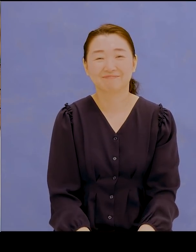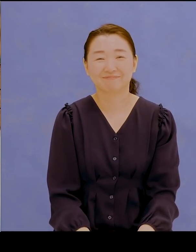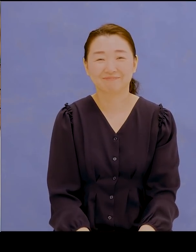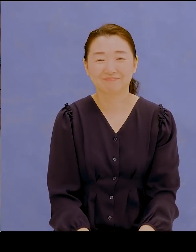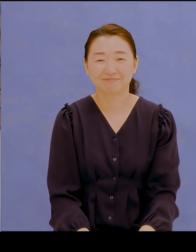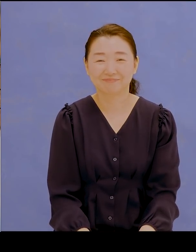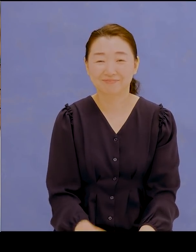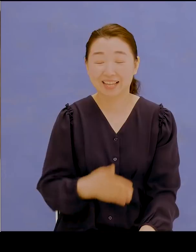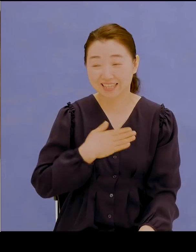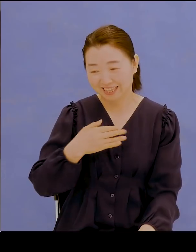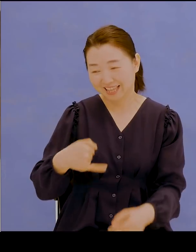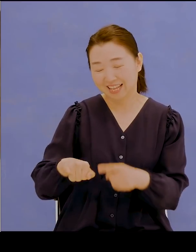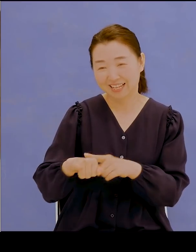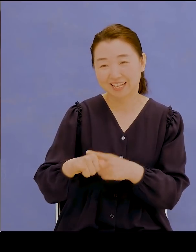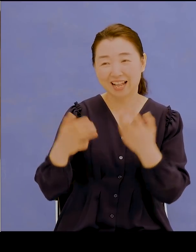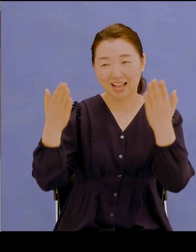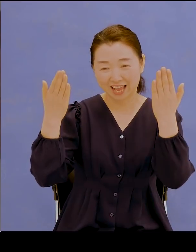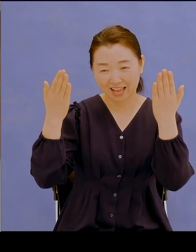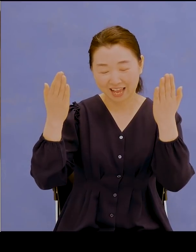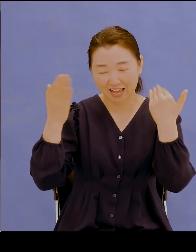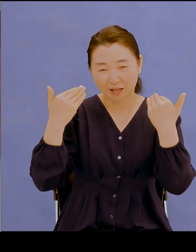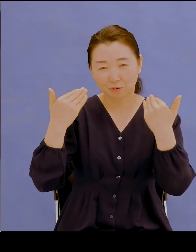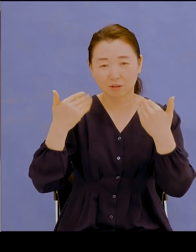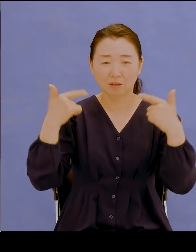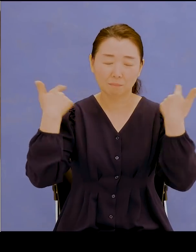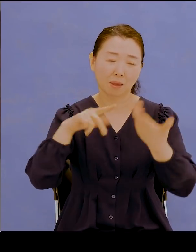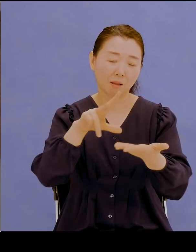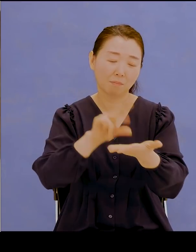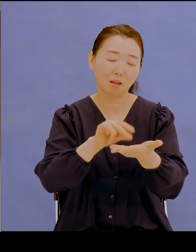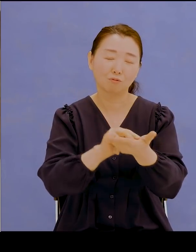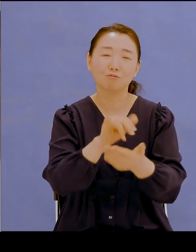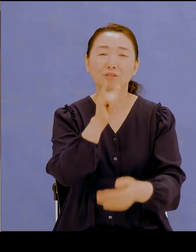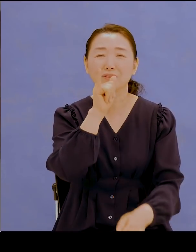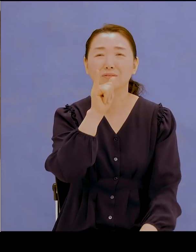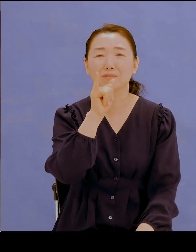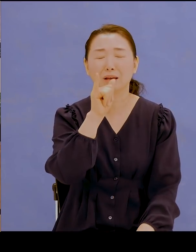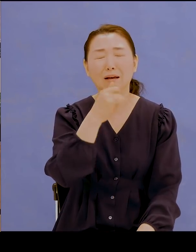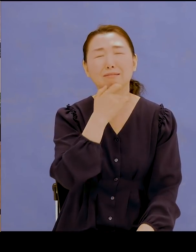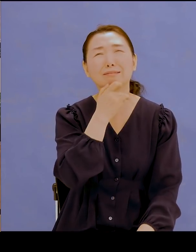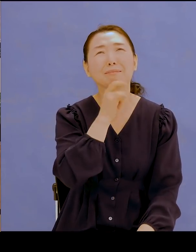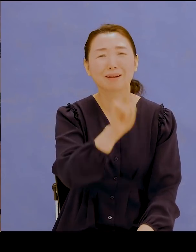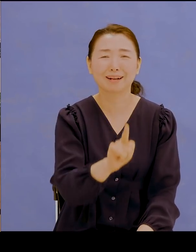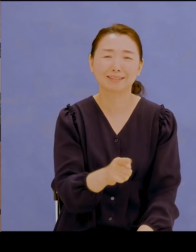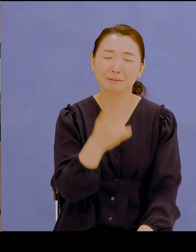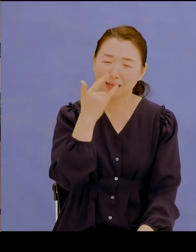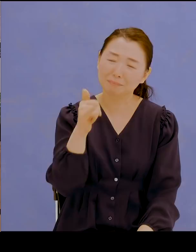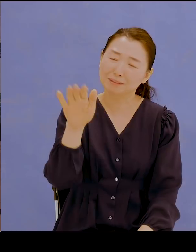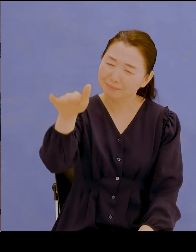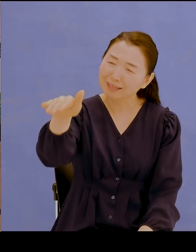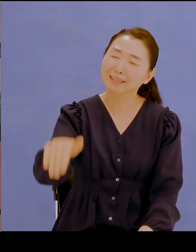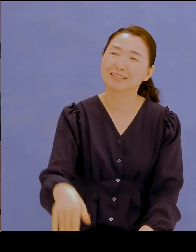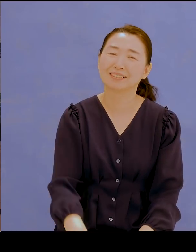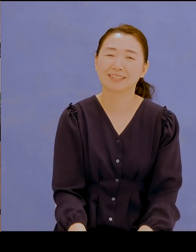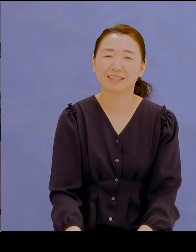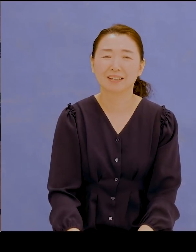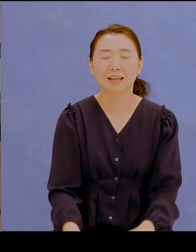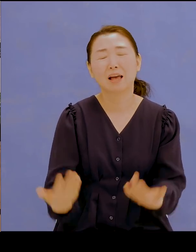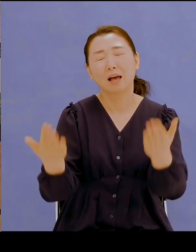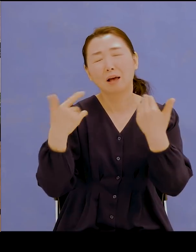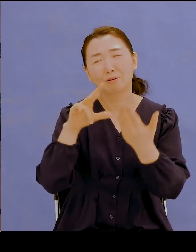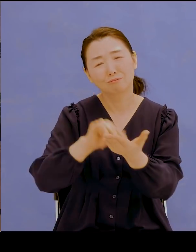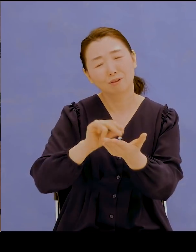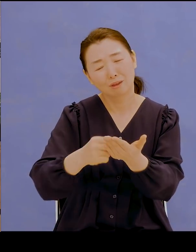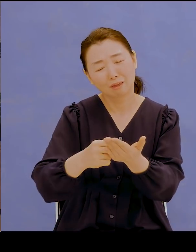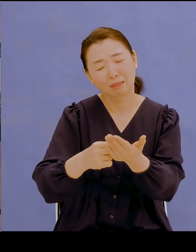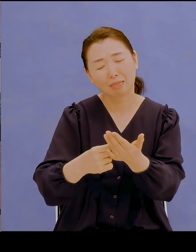저는 그 저희 딸이 네. 학교에서 매일 숙제를 내주니까 숙제가 너무 하기 싫잖아요. 초등학생인데. 네. 그래서 저 아빠한테 맨날 저한테 그래요. 아빠 왜 학교에서